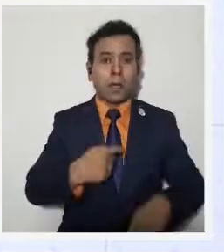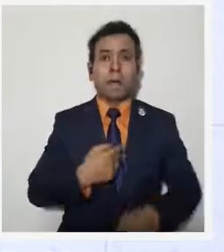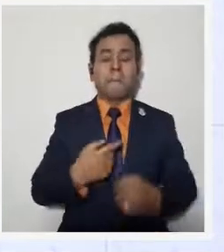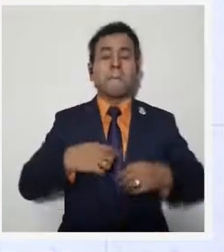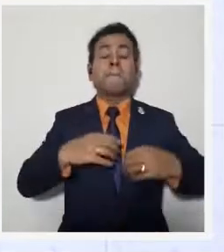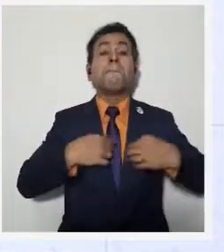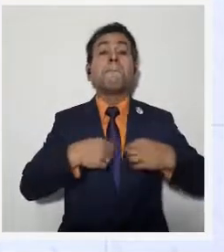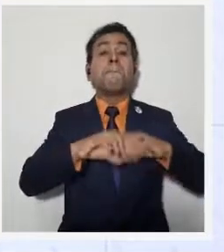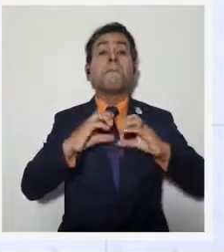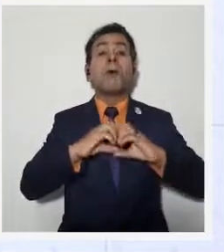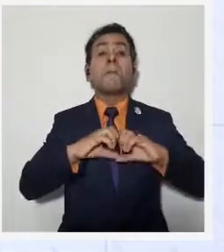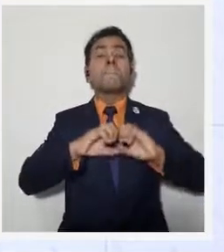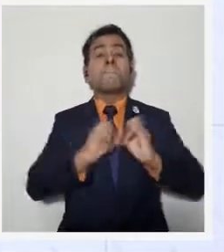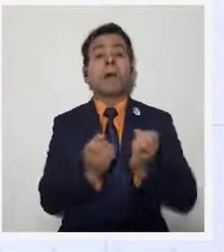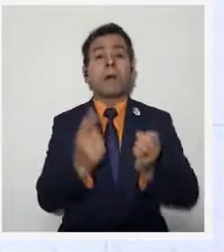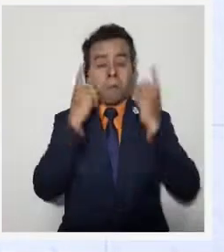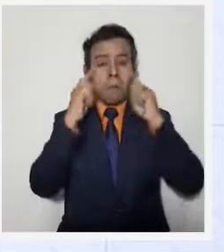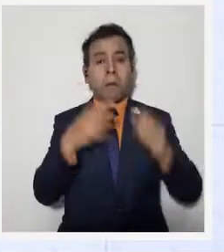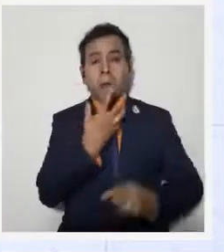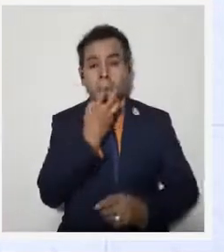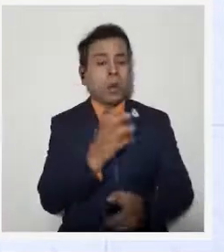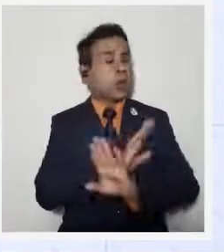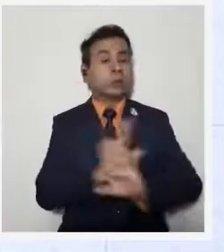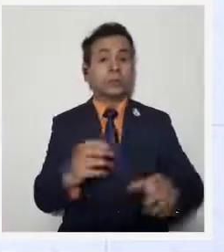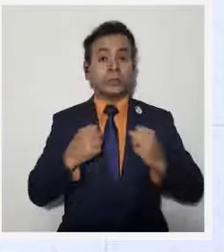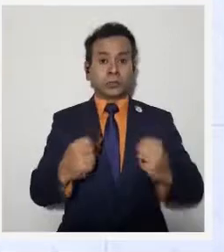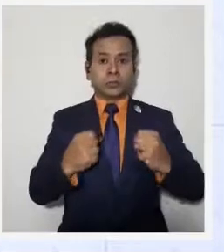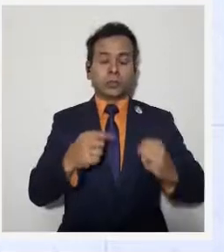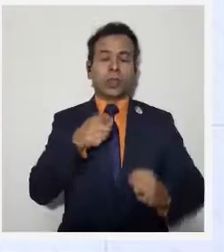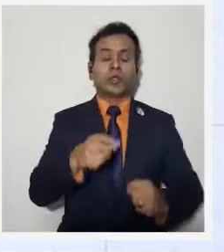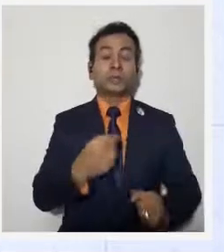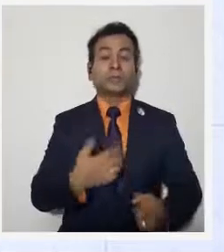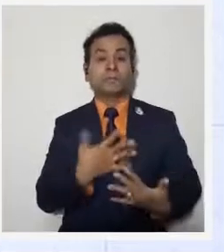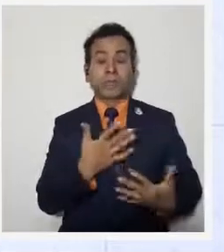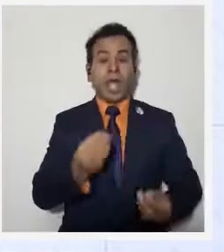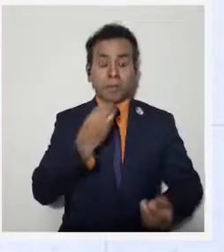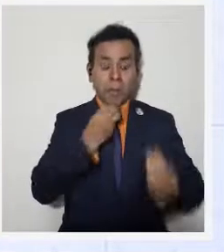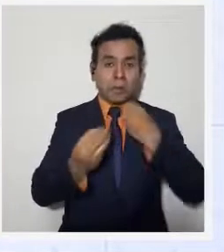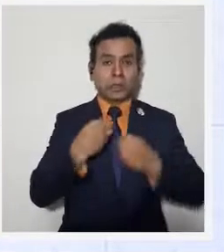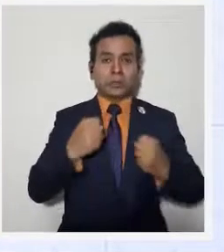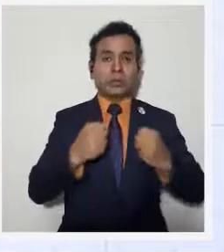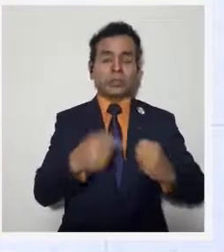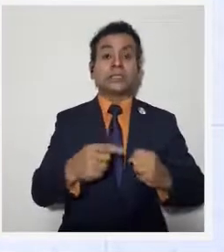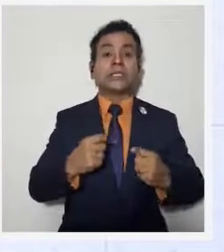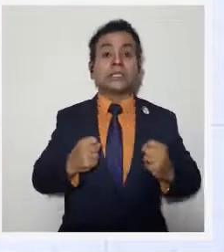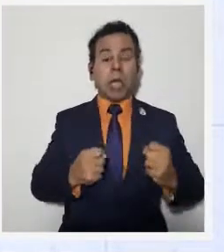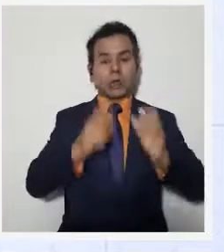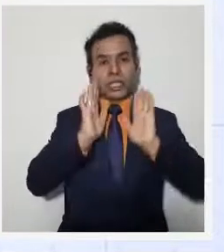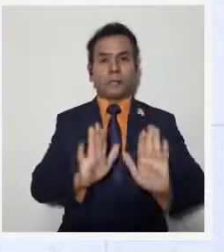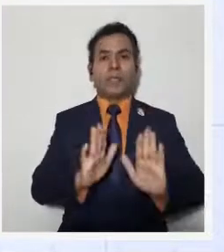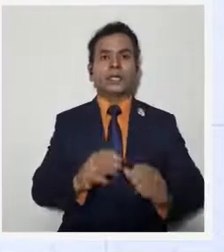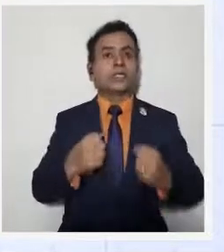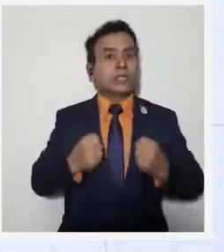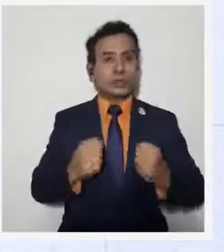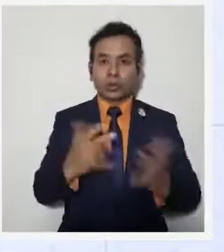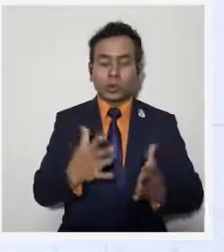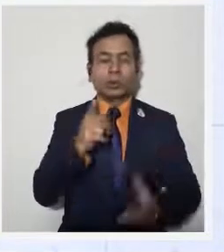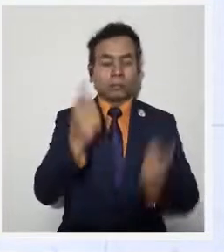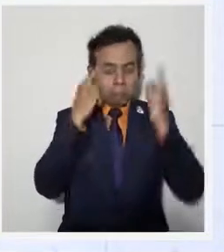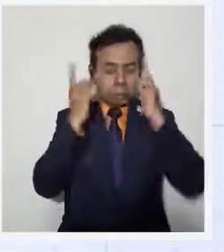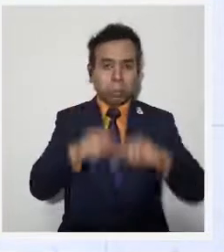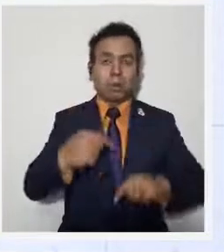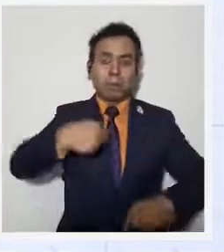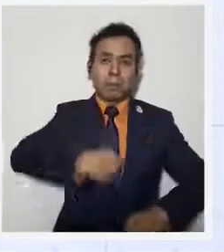ইতিমধ্যে আক্রান্ত হয়েছেন তারা কখনোই তাদের মানসিক মনোবল হারাবেন না। আপনি মানসিকভাবে উজ্জীবিত থাকলে আপনার শরীরের